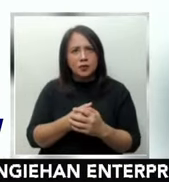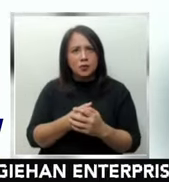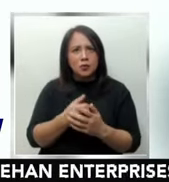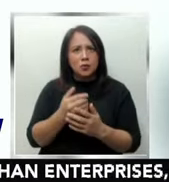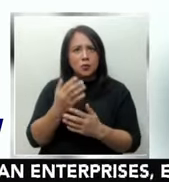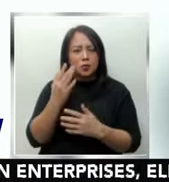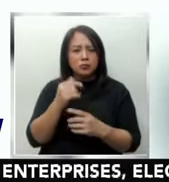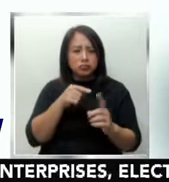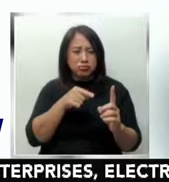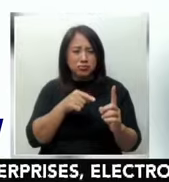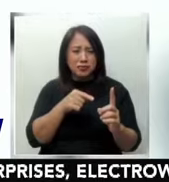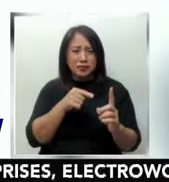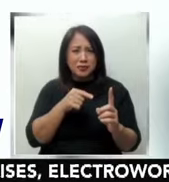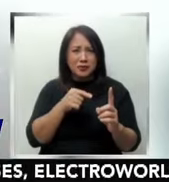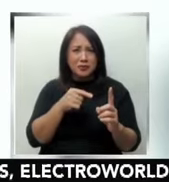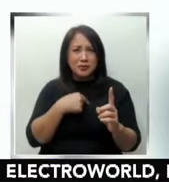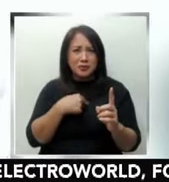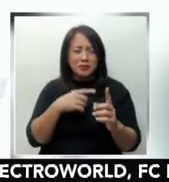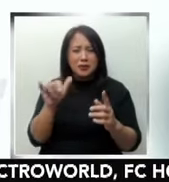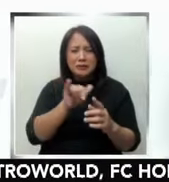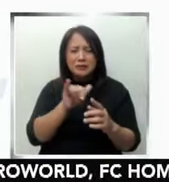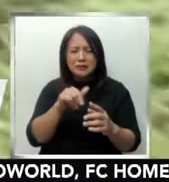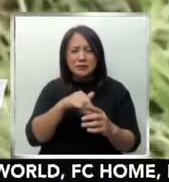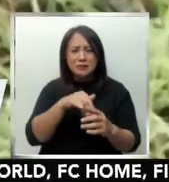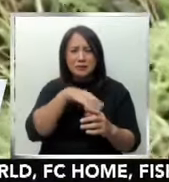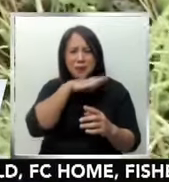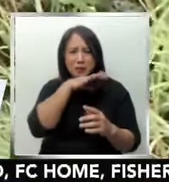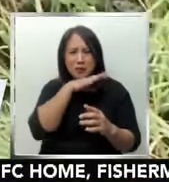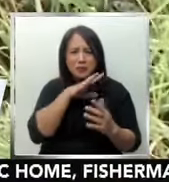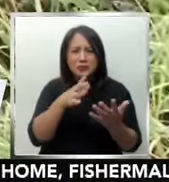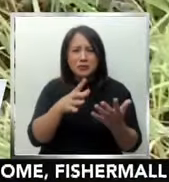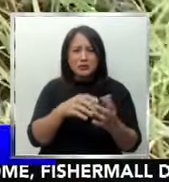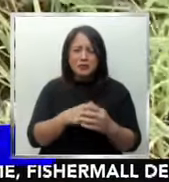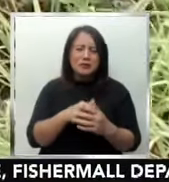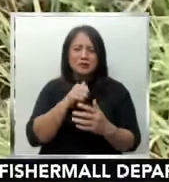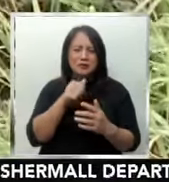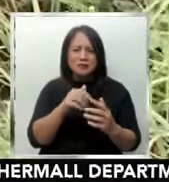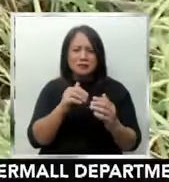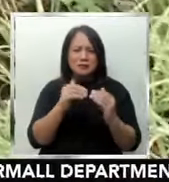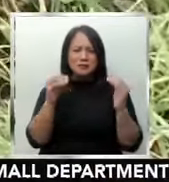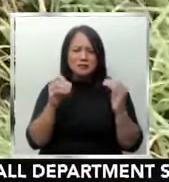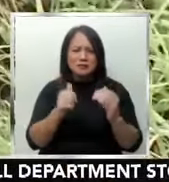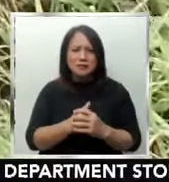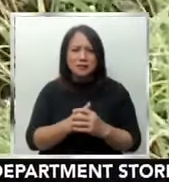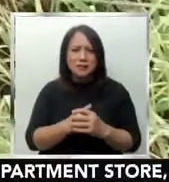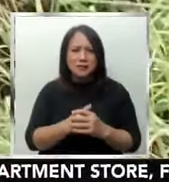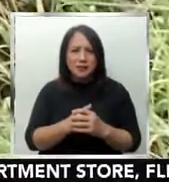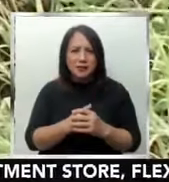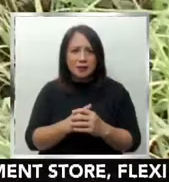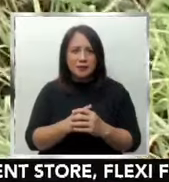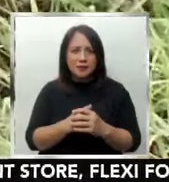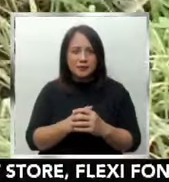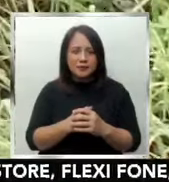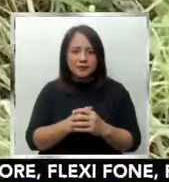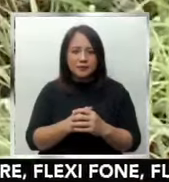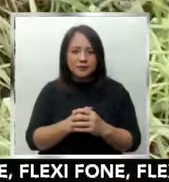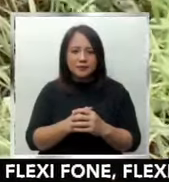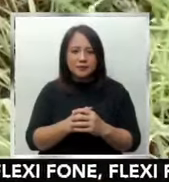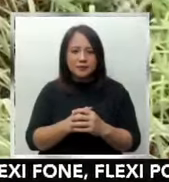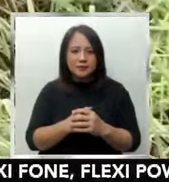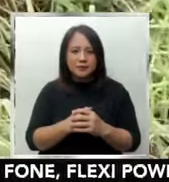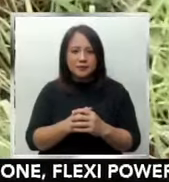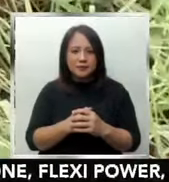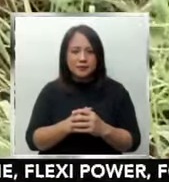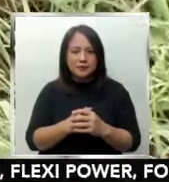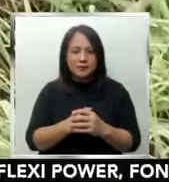na babuyin pa like deserve para sa GMA integrated news marisol abdur rahan